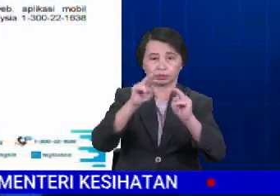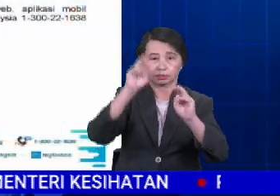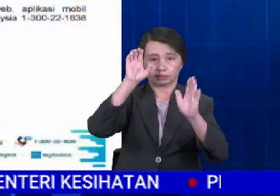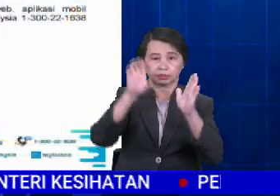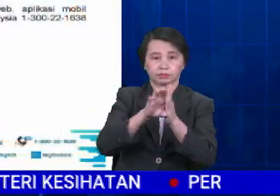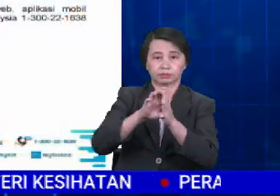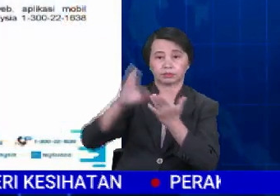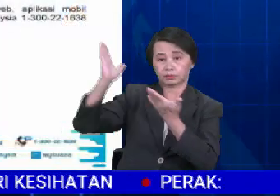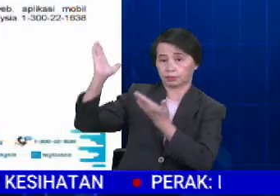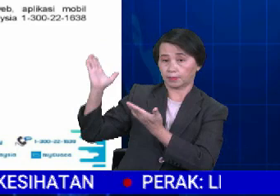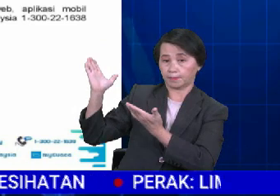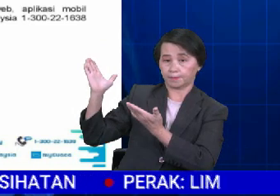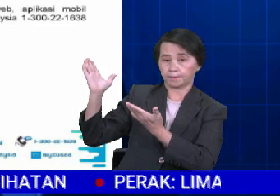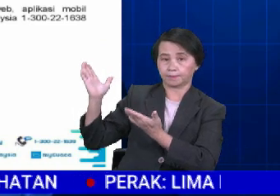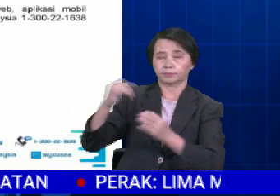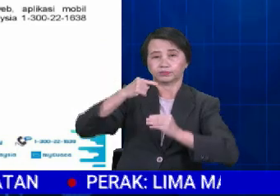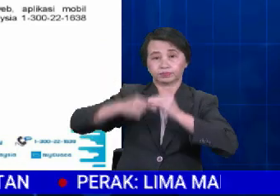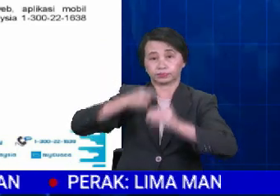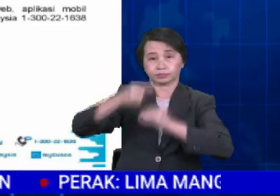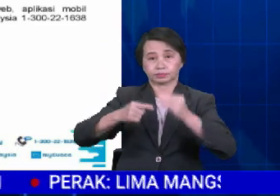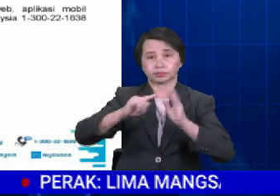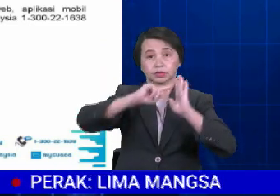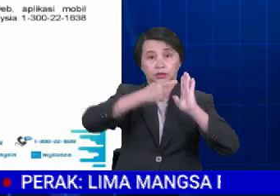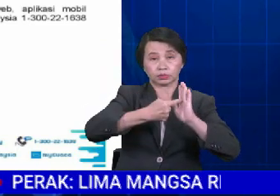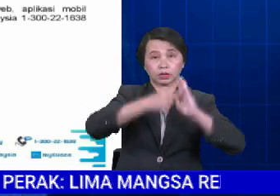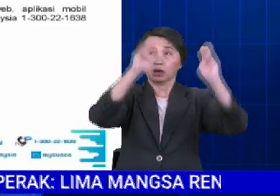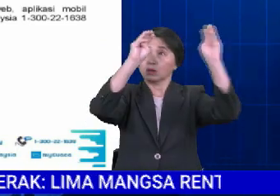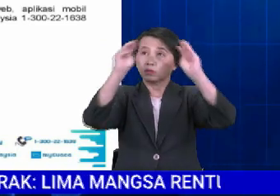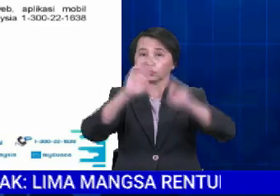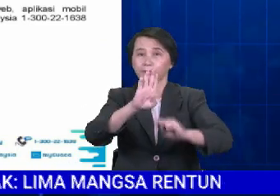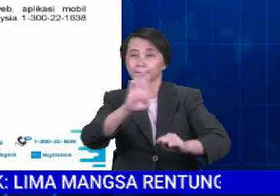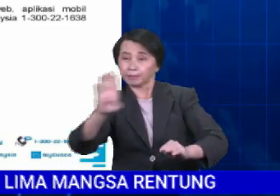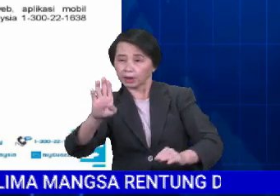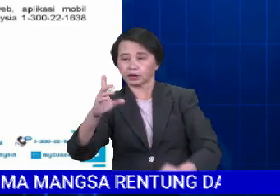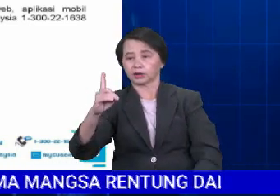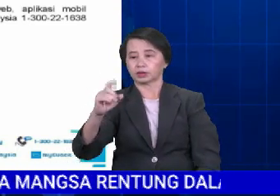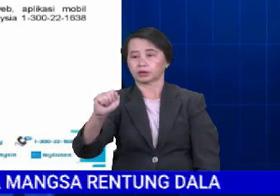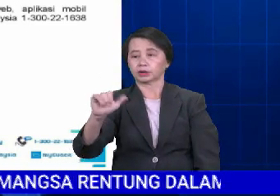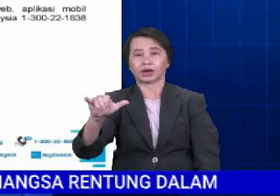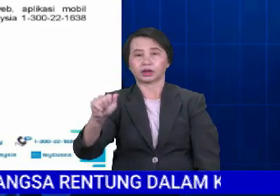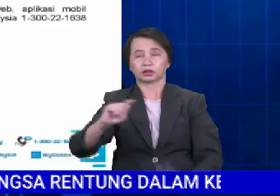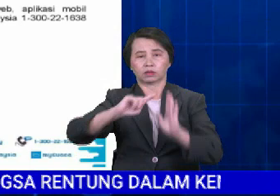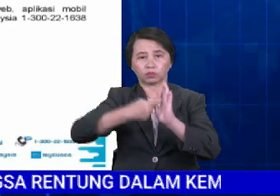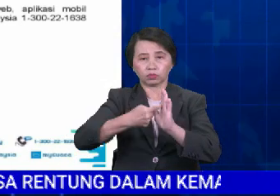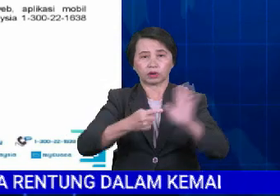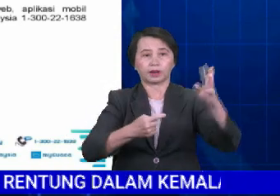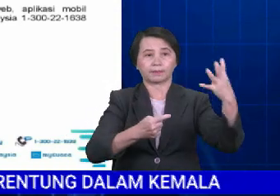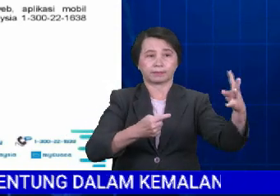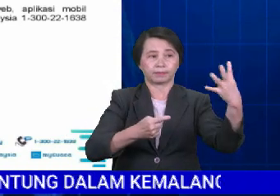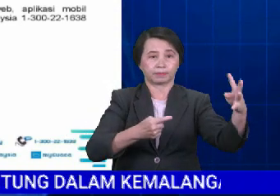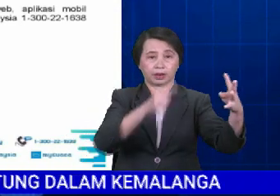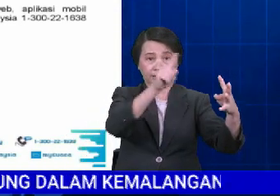telah dikeluarkan oleh Met Malaysia berkenaan dengan permulaan monsun barat daya yang dijangka bermula daripada 14